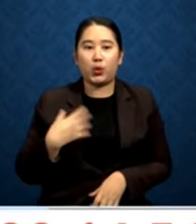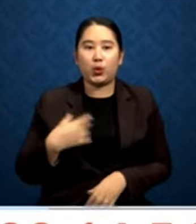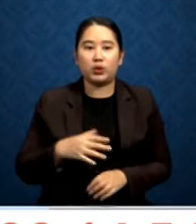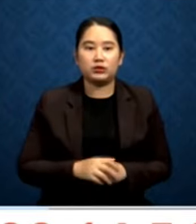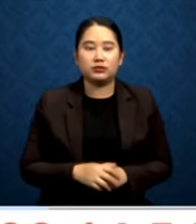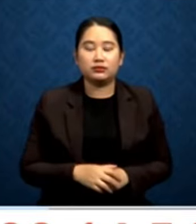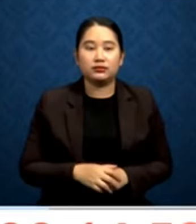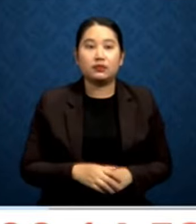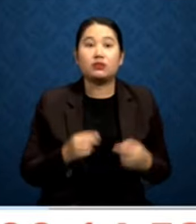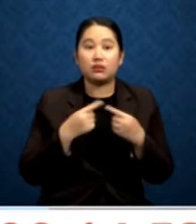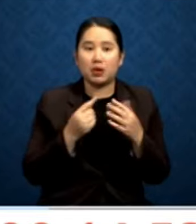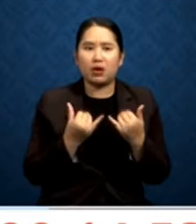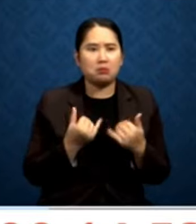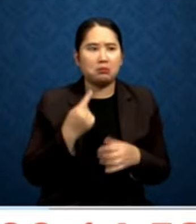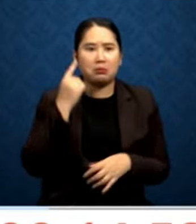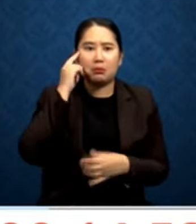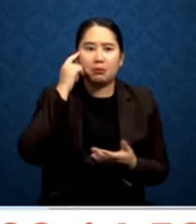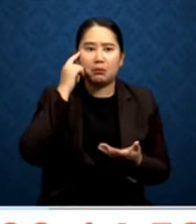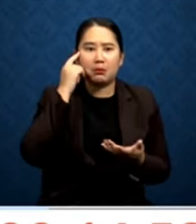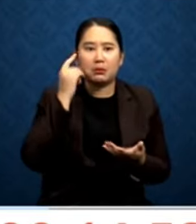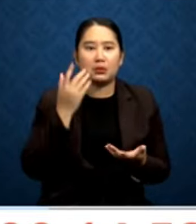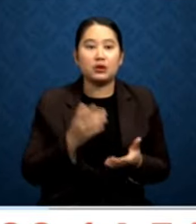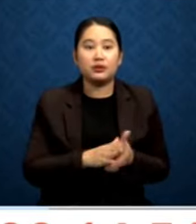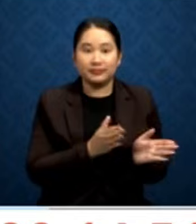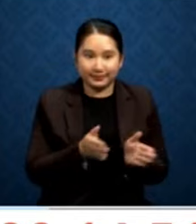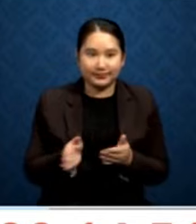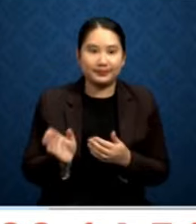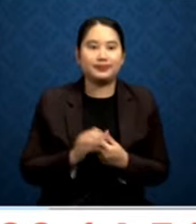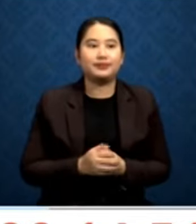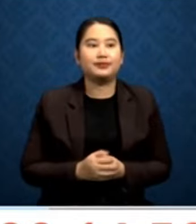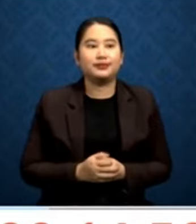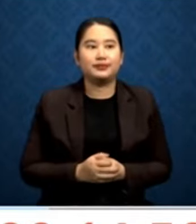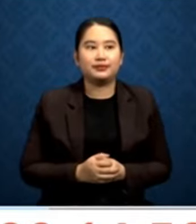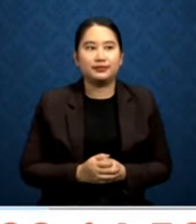แต่ตอนนี้ไมรเปนยงไแลวนะครับ สาร้ายถัดไปครับ